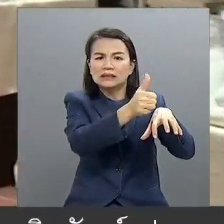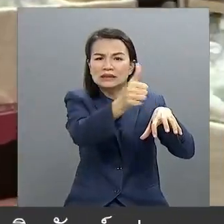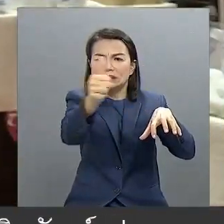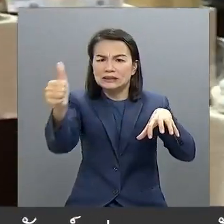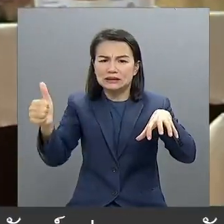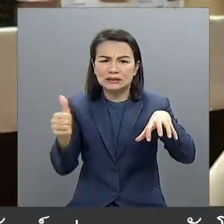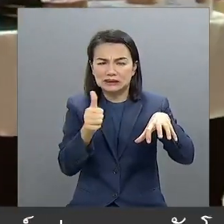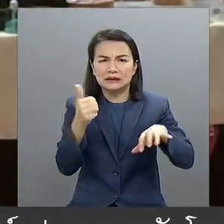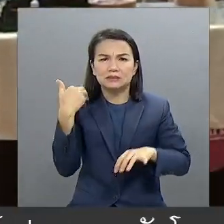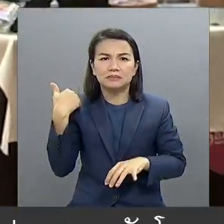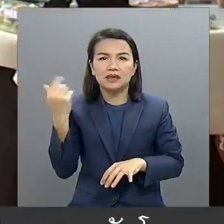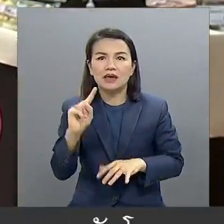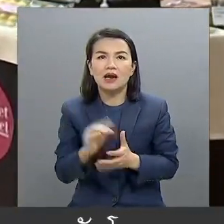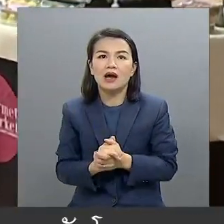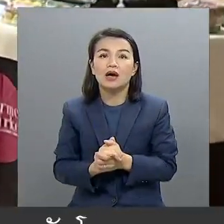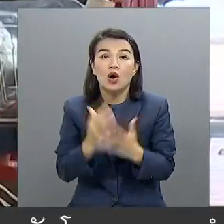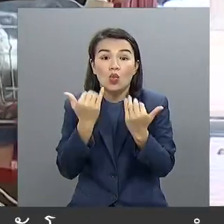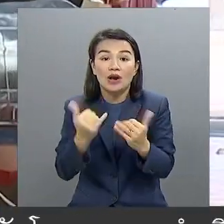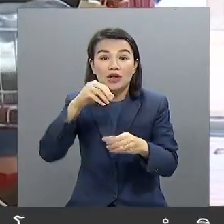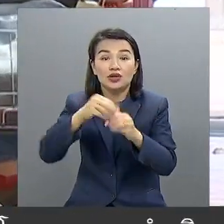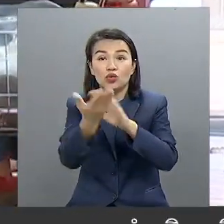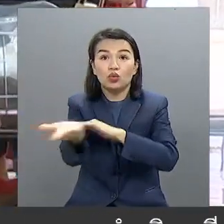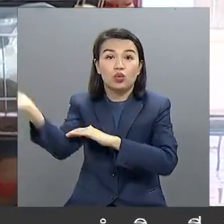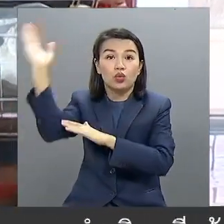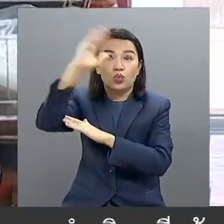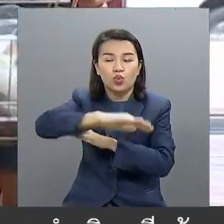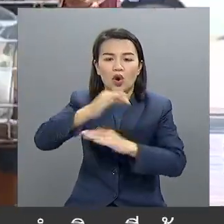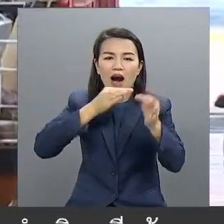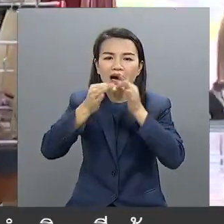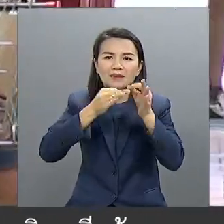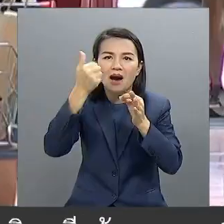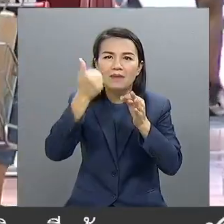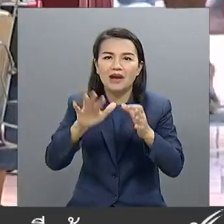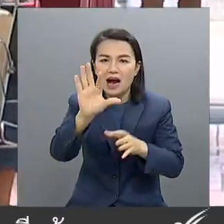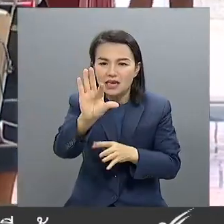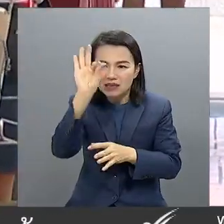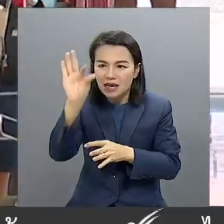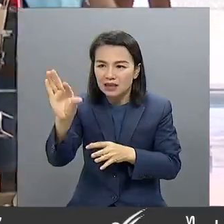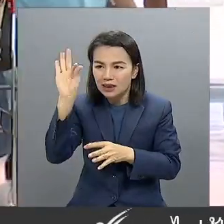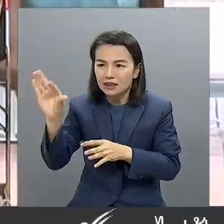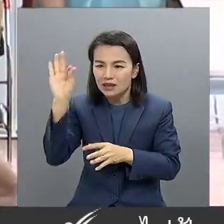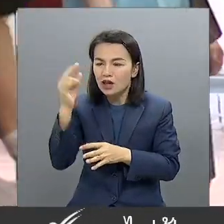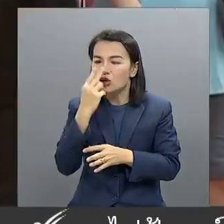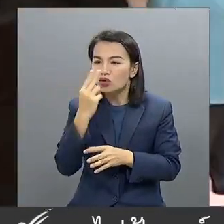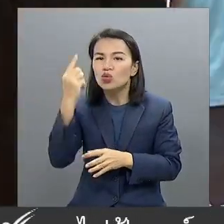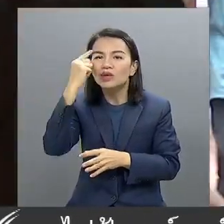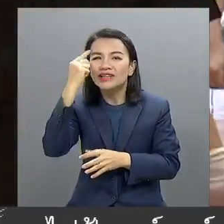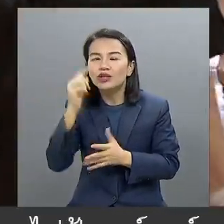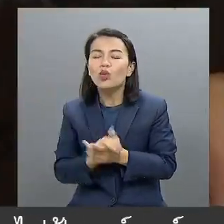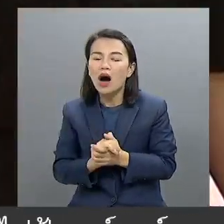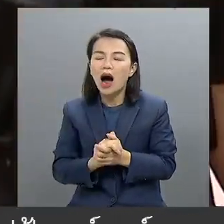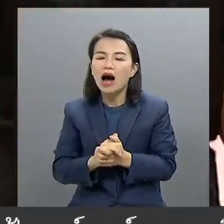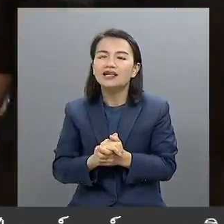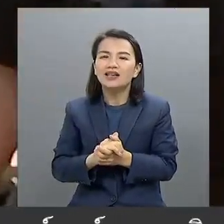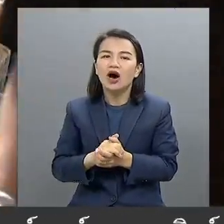าวันนี้ทั้วนผมคิดว่าอาจจะอธิบายไม่หมดจึงขอเลือกเปเฉพาะบางร้านที่คิดว่าถูกออกถูกใจสายสุขภาพ